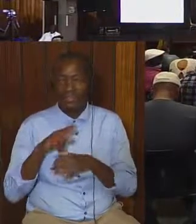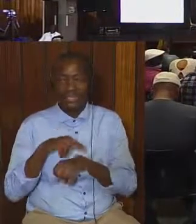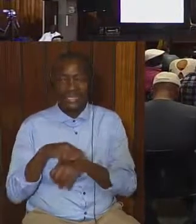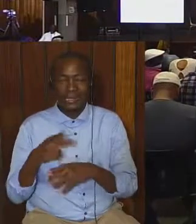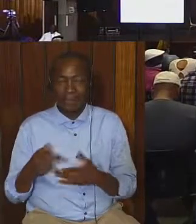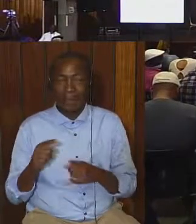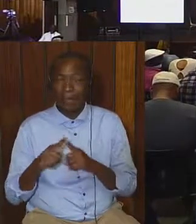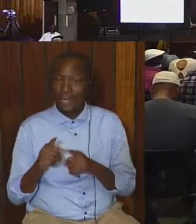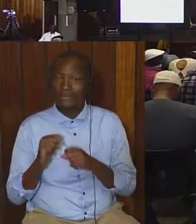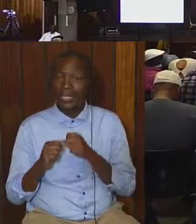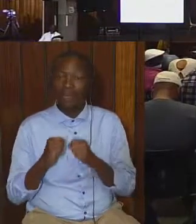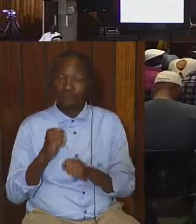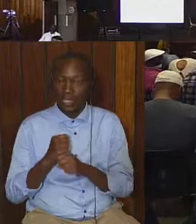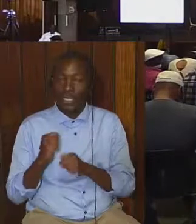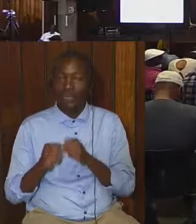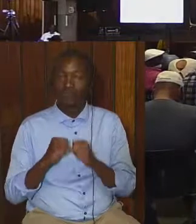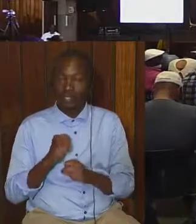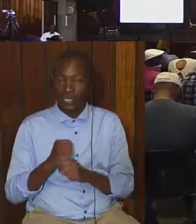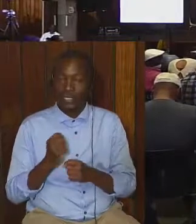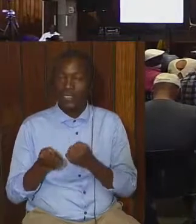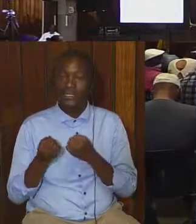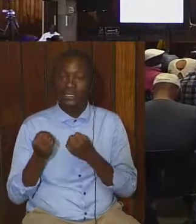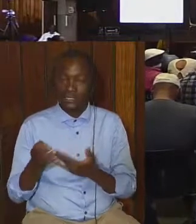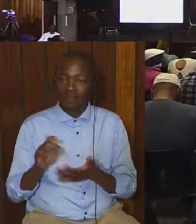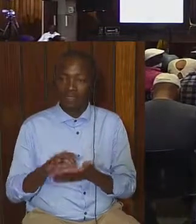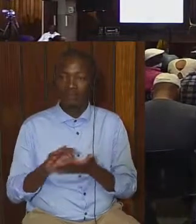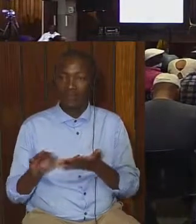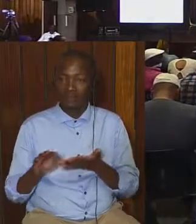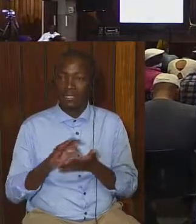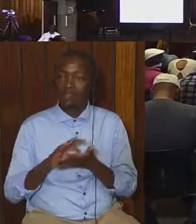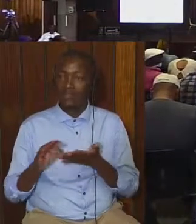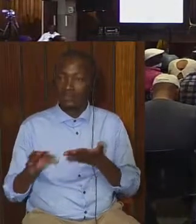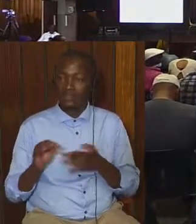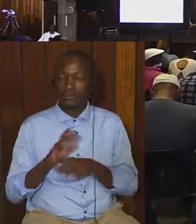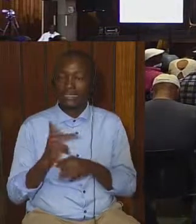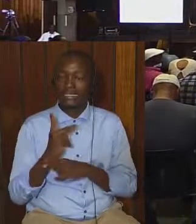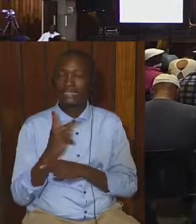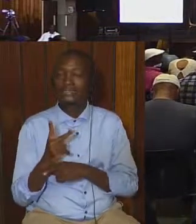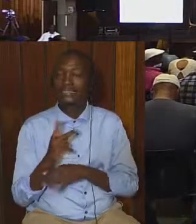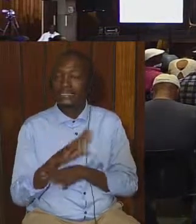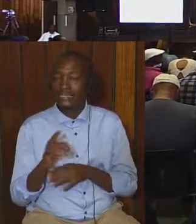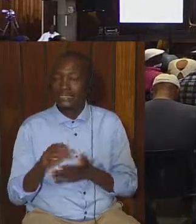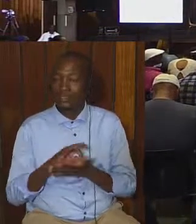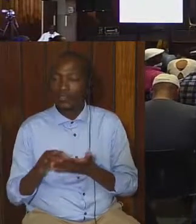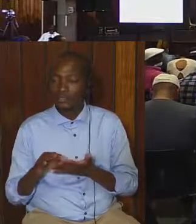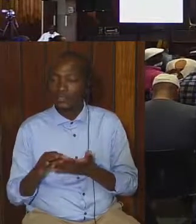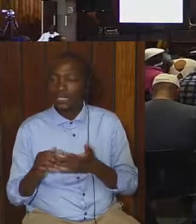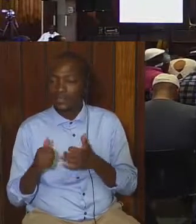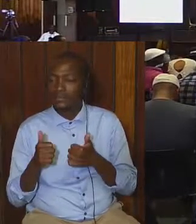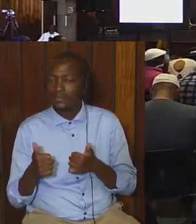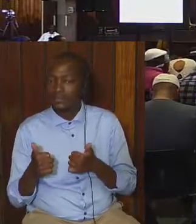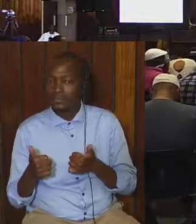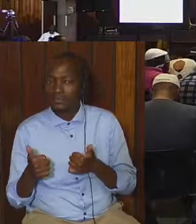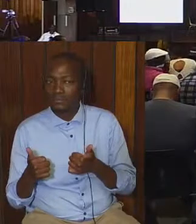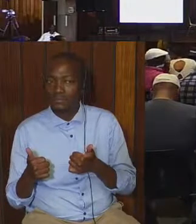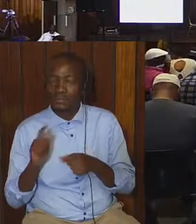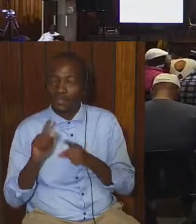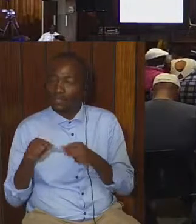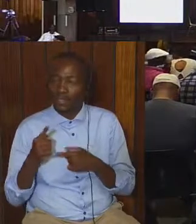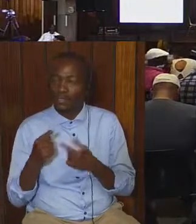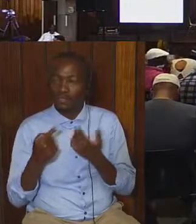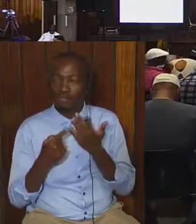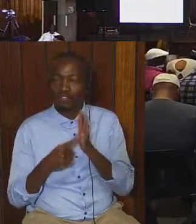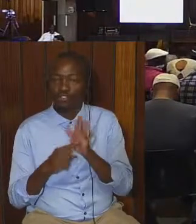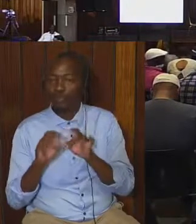Kodwa unyaka nonyaka uloko avuselelwa icontract yakhe. Masithi ake sibone ukuthi nivusele ngempela or isiphaza lesi